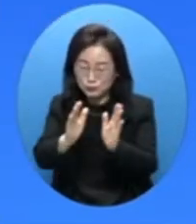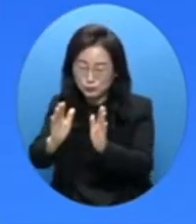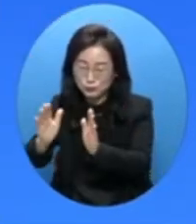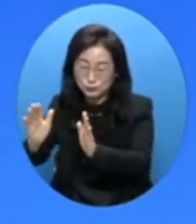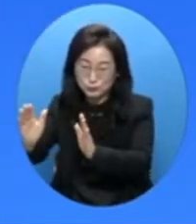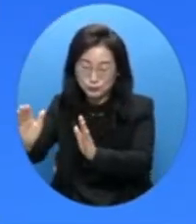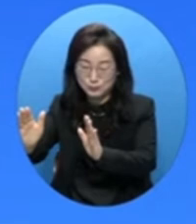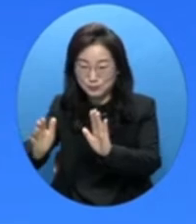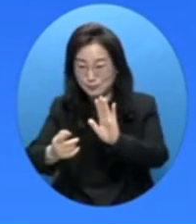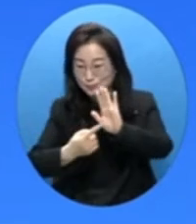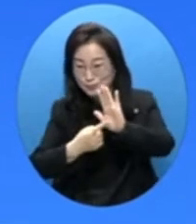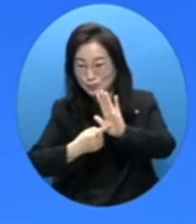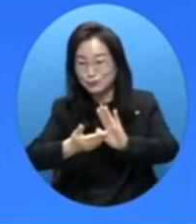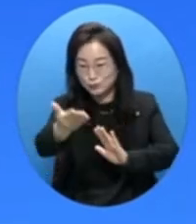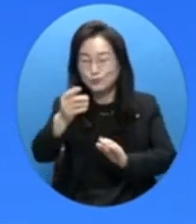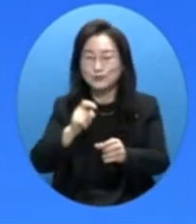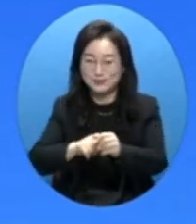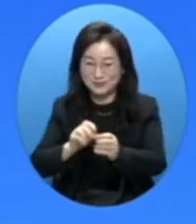비해